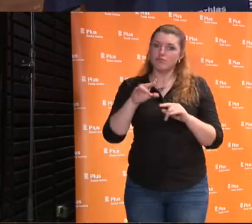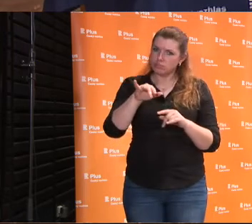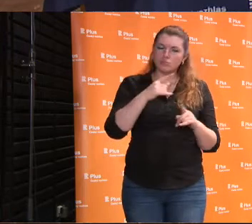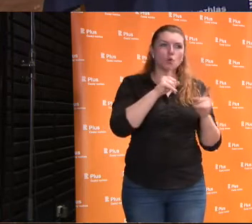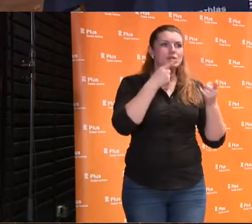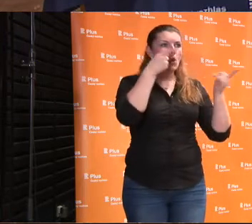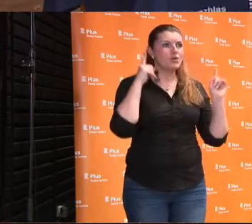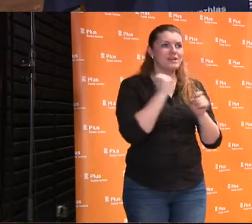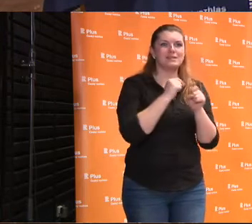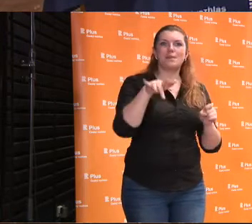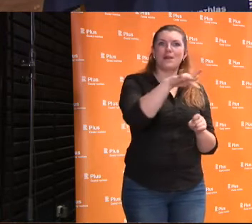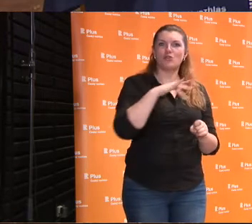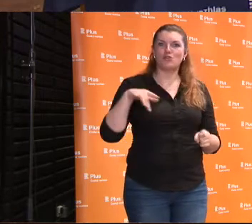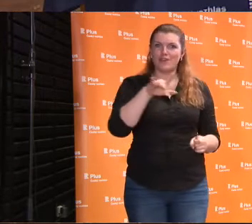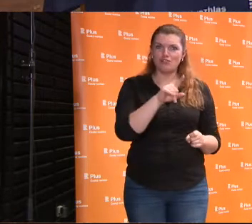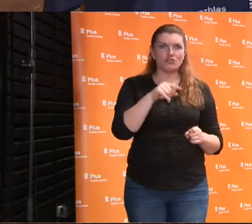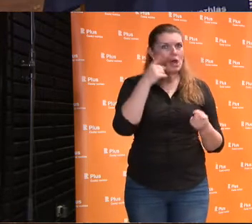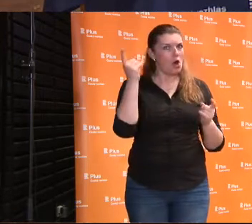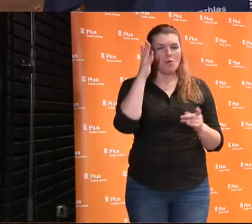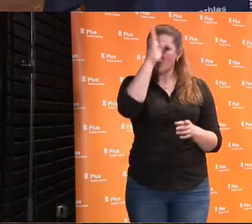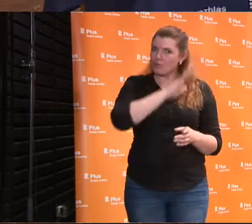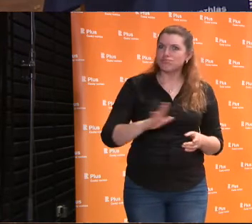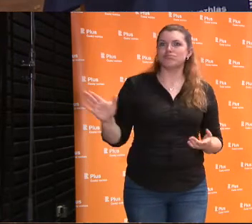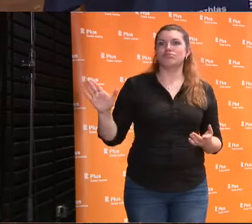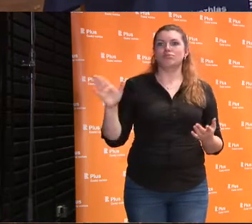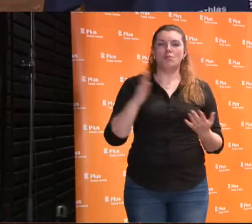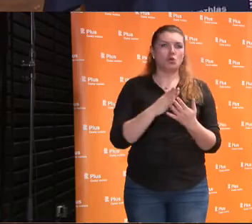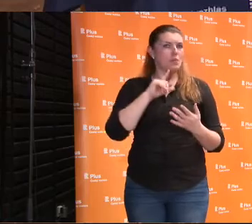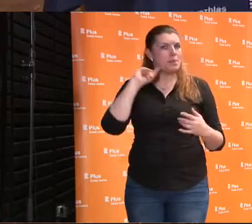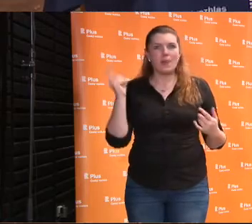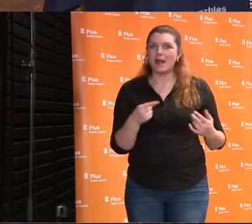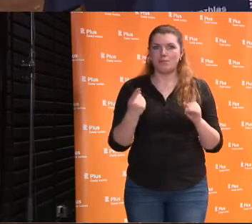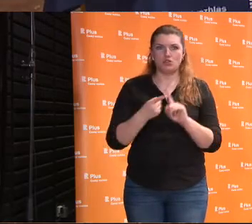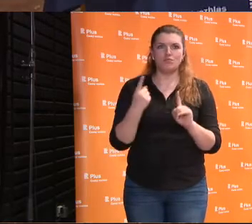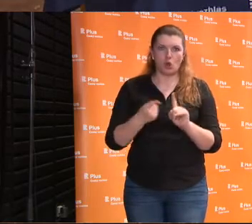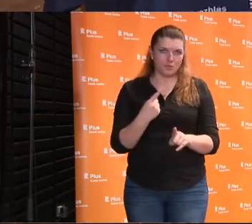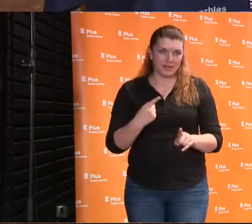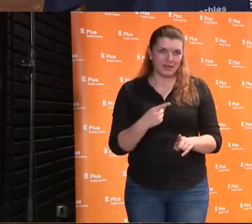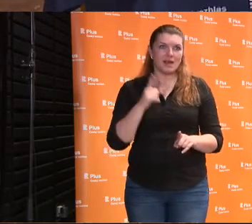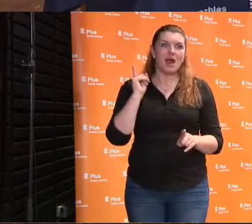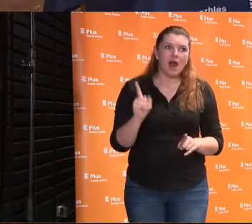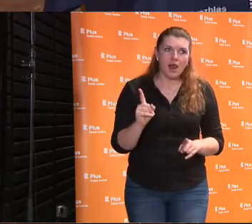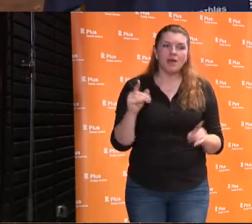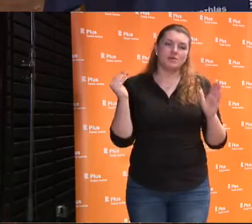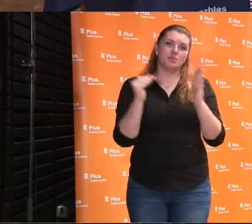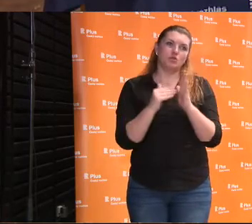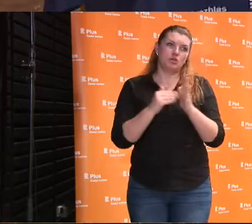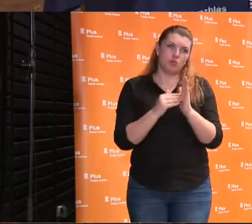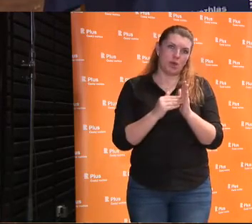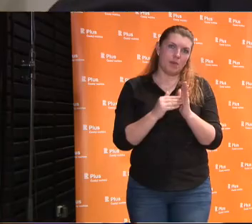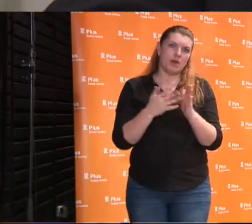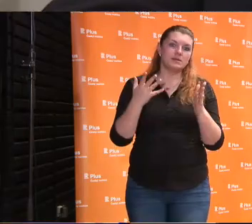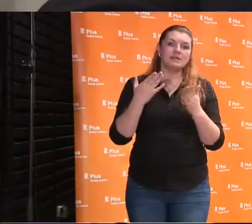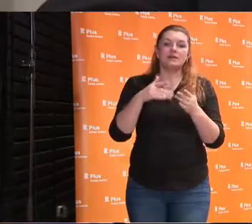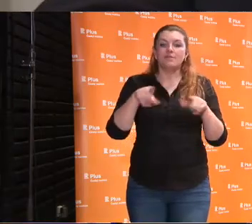pracovišť, která jsou světová, takže jako my máme ty nejlepší podmínky. Nicméně potřebujeme se o to začít